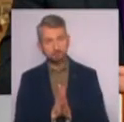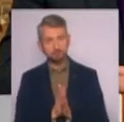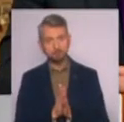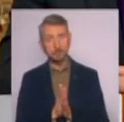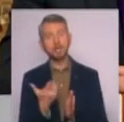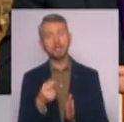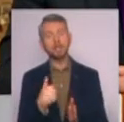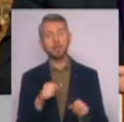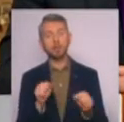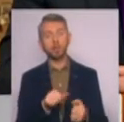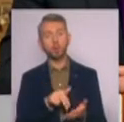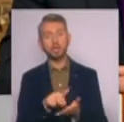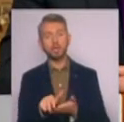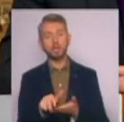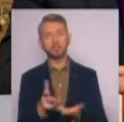де я можу пройти